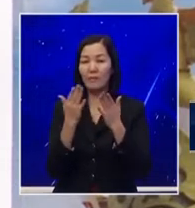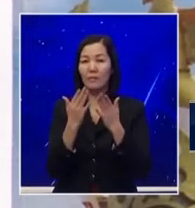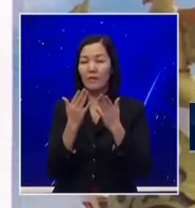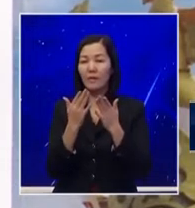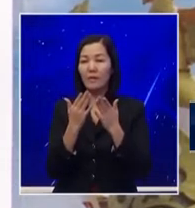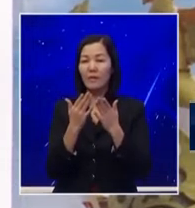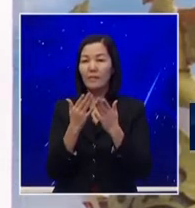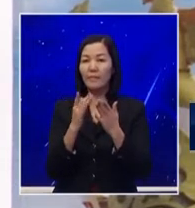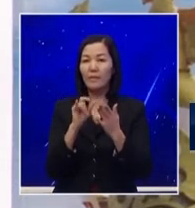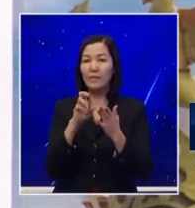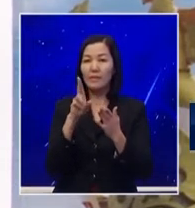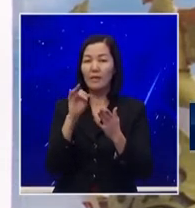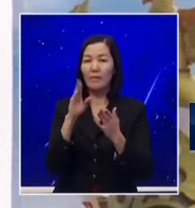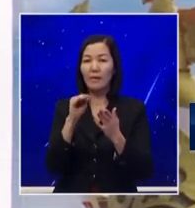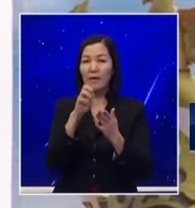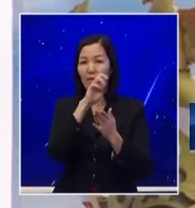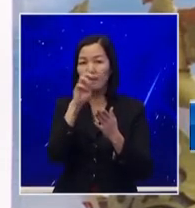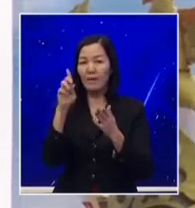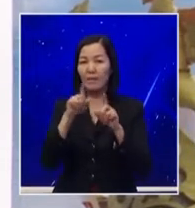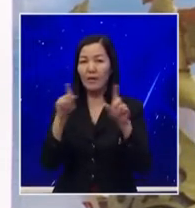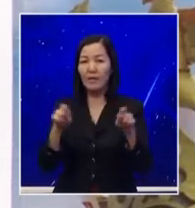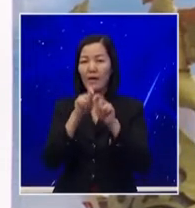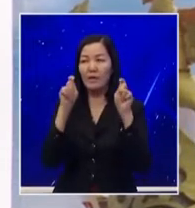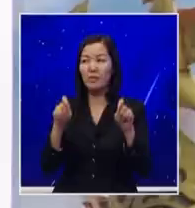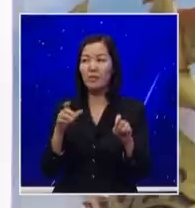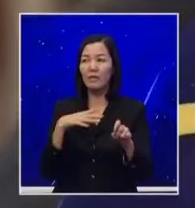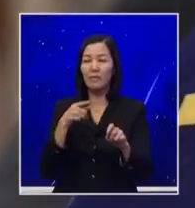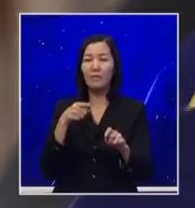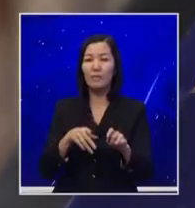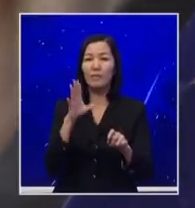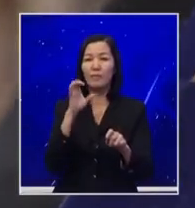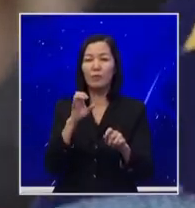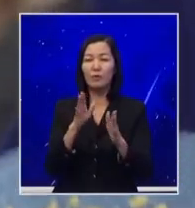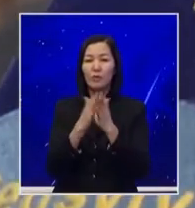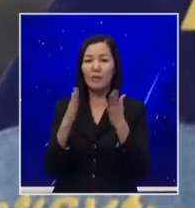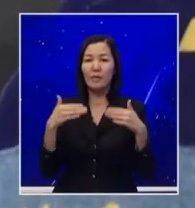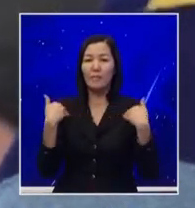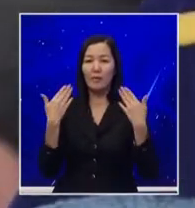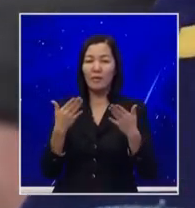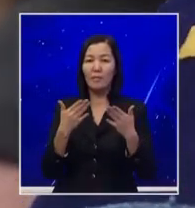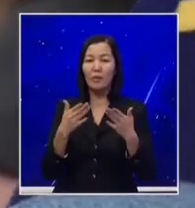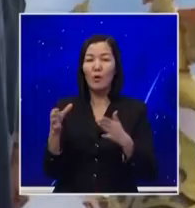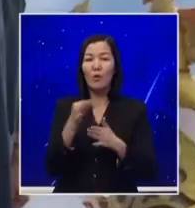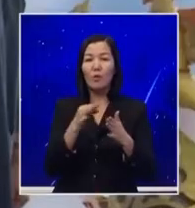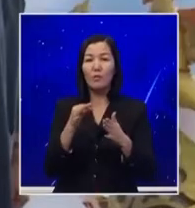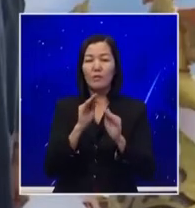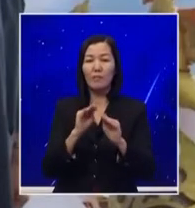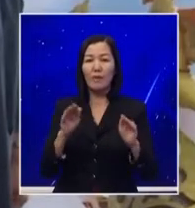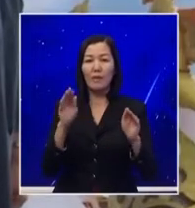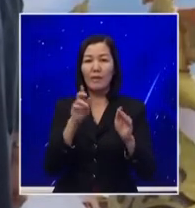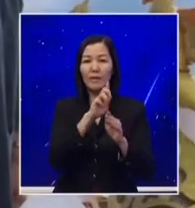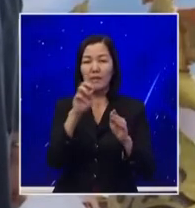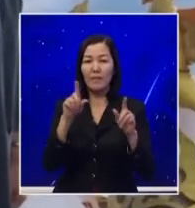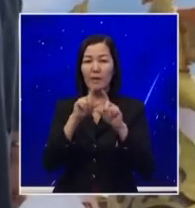кітапқа Әли Сықабай атындағы кітапхана деп кітапхана аштырдым. Оған 1500 кітап тапсырдым. Оның мен облыстық балалар кітапханасында да тапсырған кітаптарым